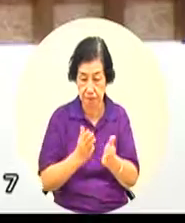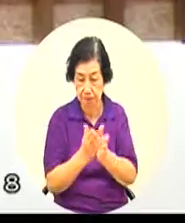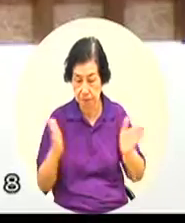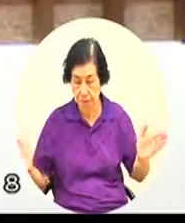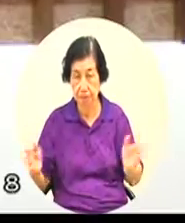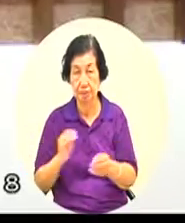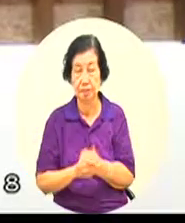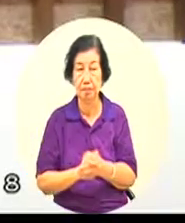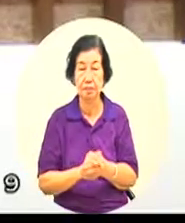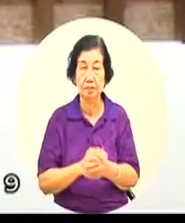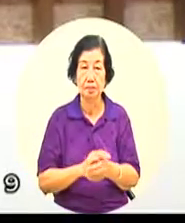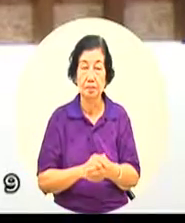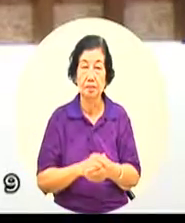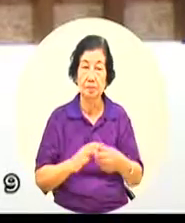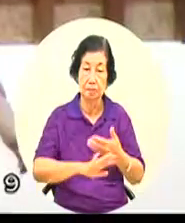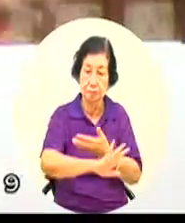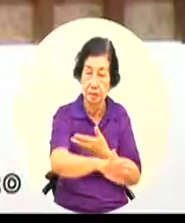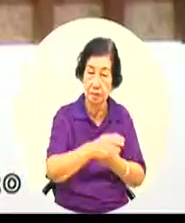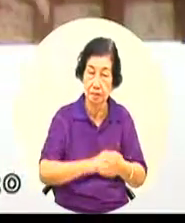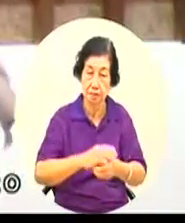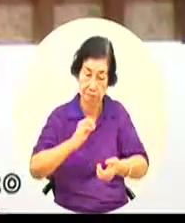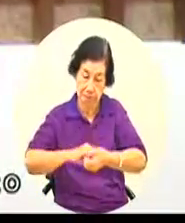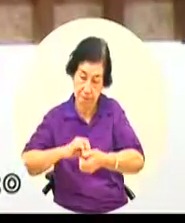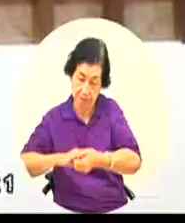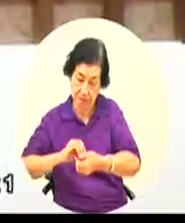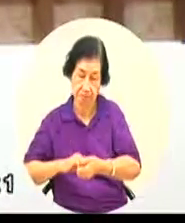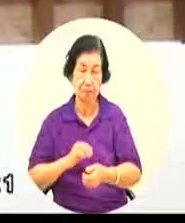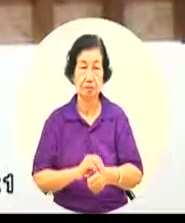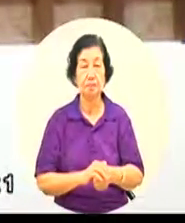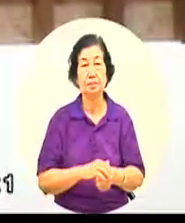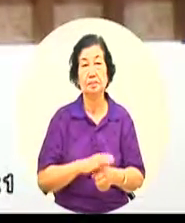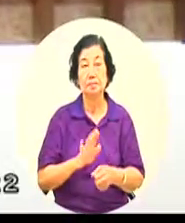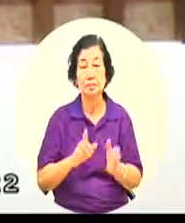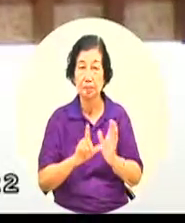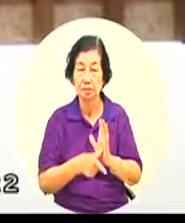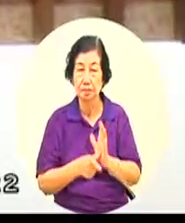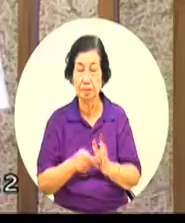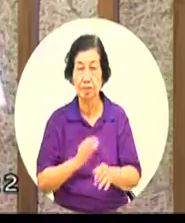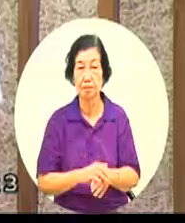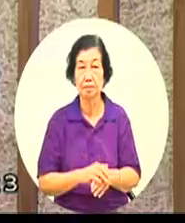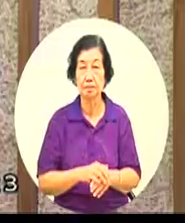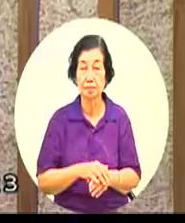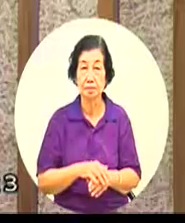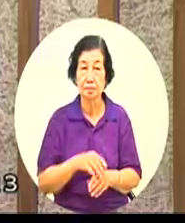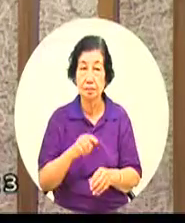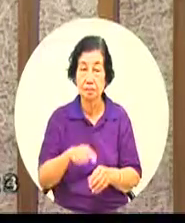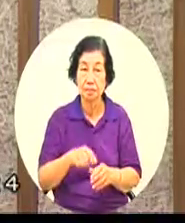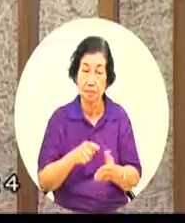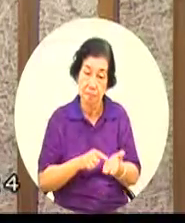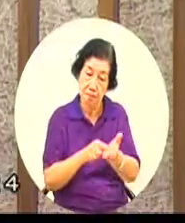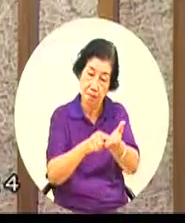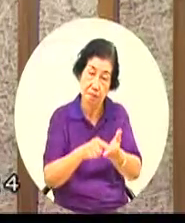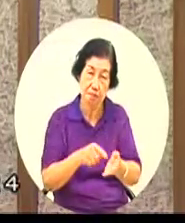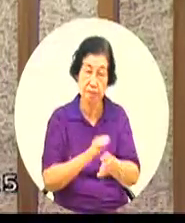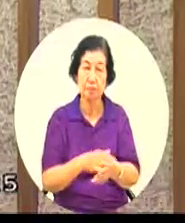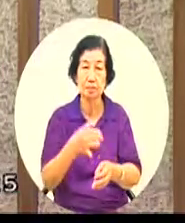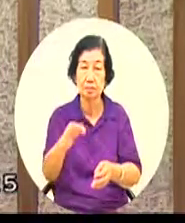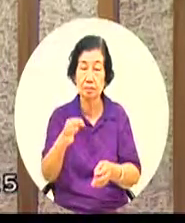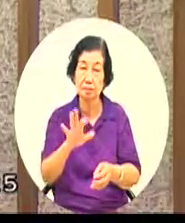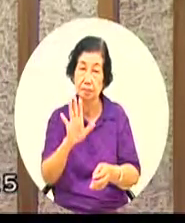期，随机的尿筛子。 那这个经费你们争取到了吗？ 所以我们尽量会向部里争取啊，是